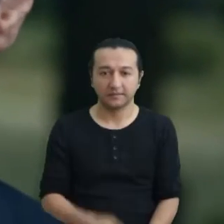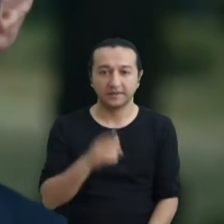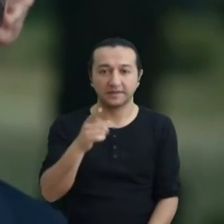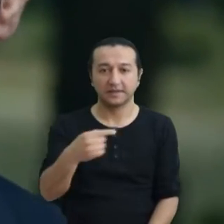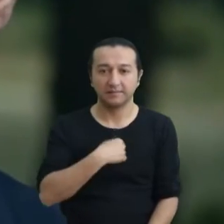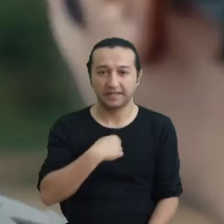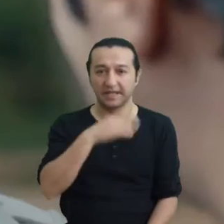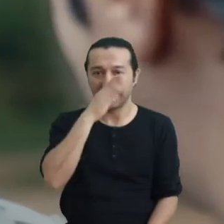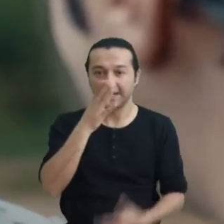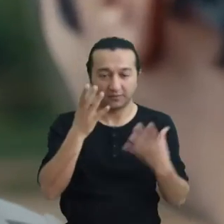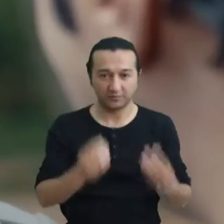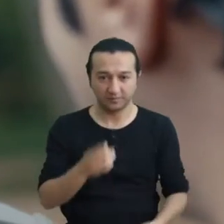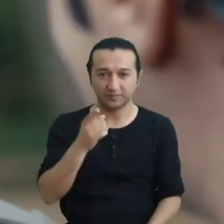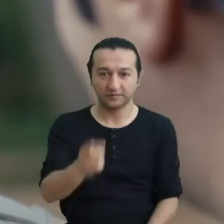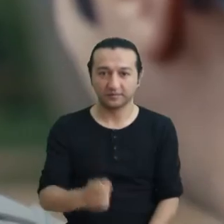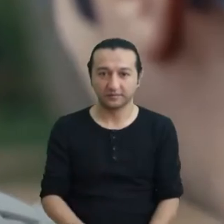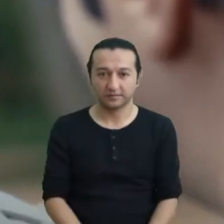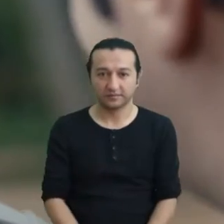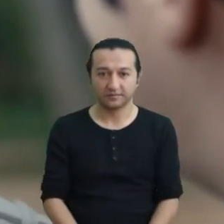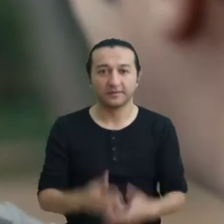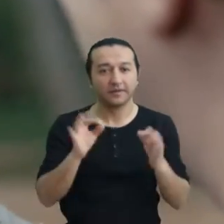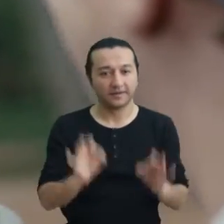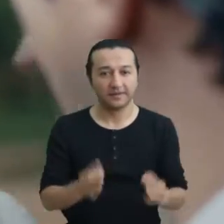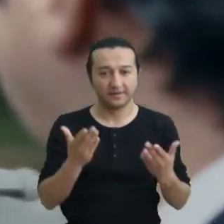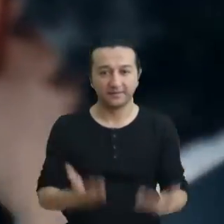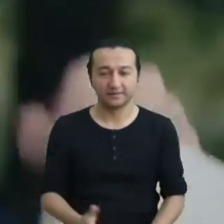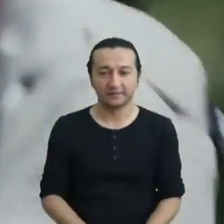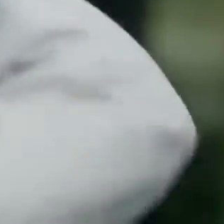Sen de bana aynı olur musun? Evet.